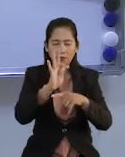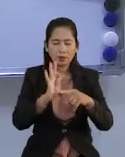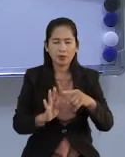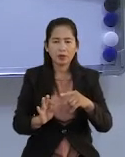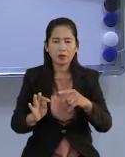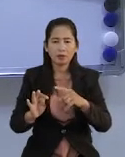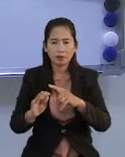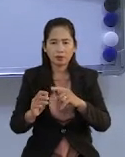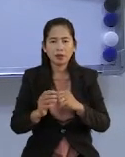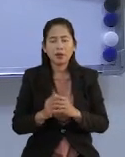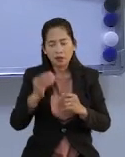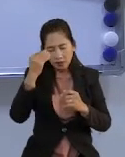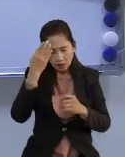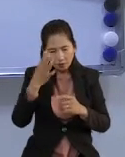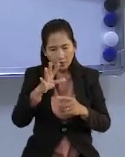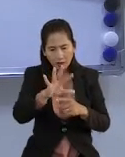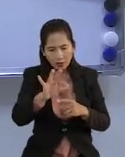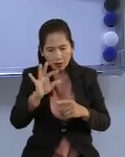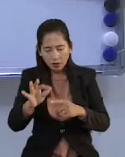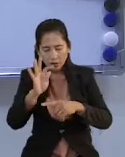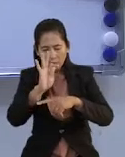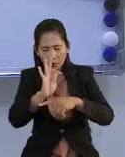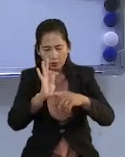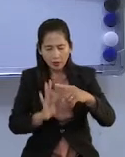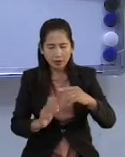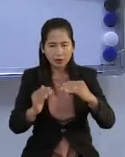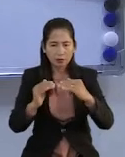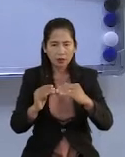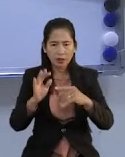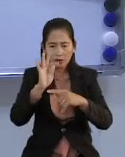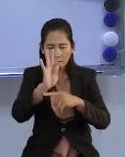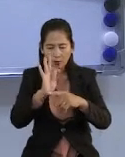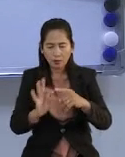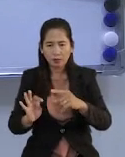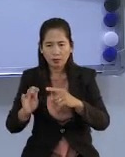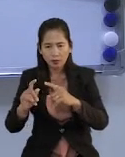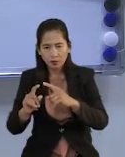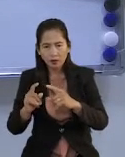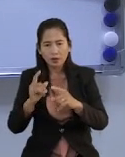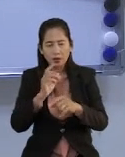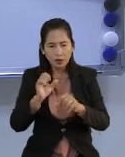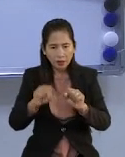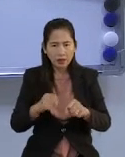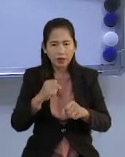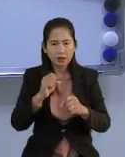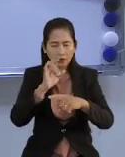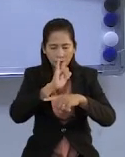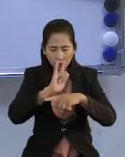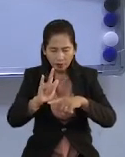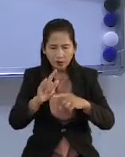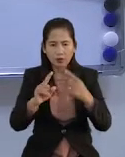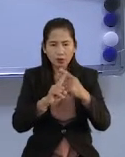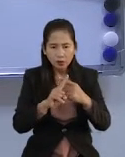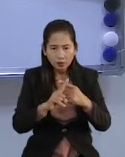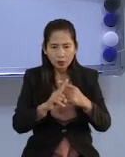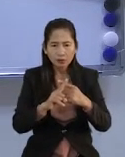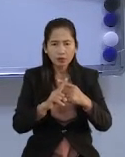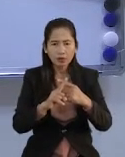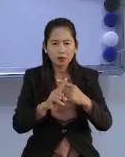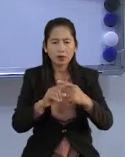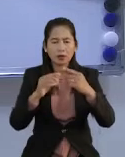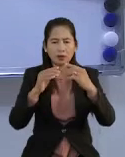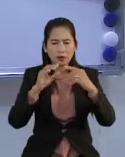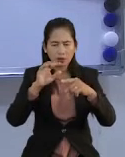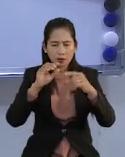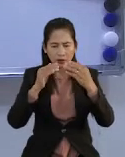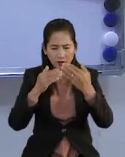tiết chẳng đọng bê rô bảo phiện mùi sma tư nâng bảo phiện mùi tiết dương ai phư bảo mà vị thi côn của bán